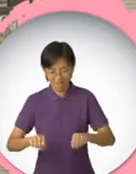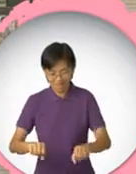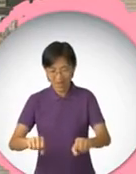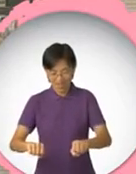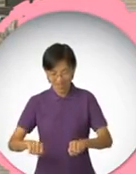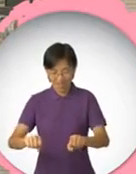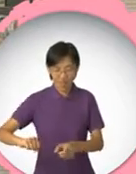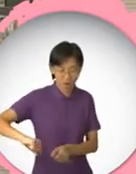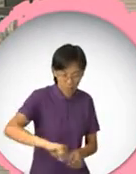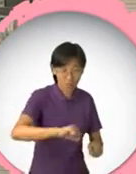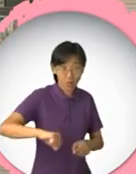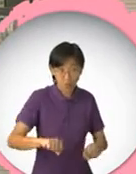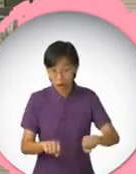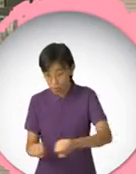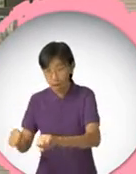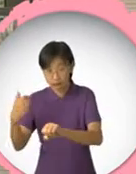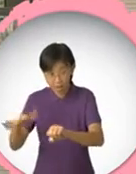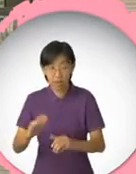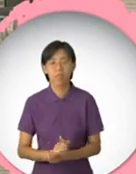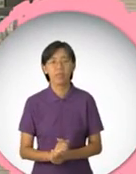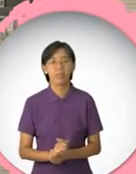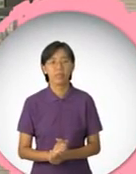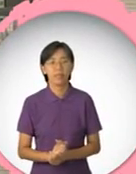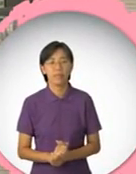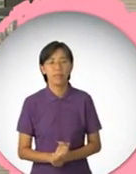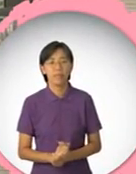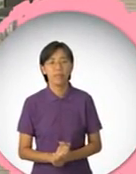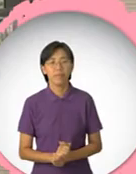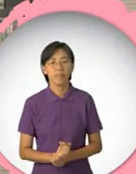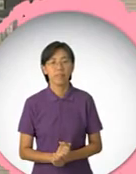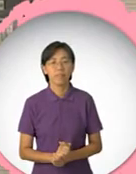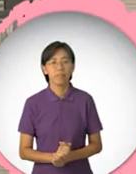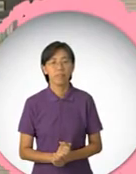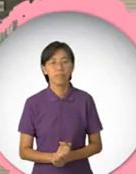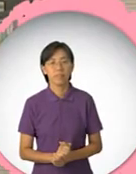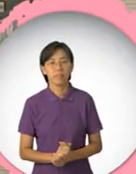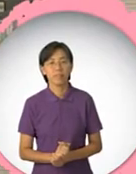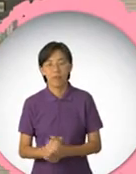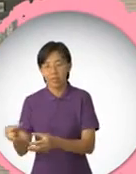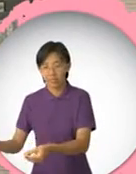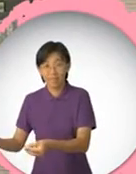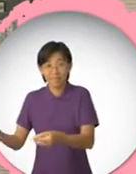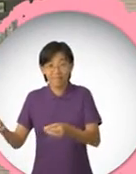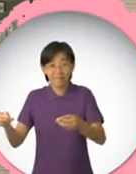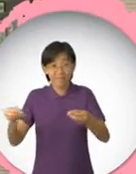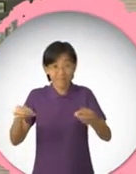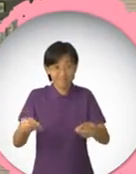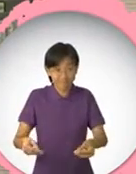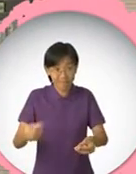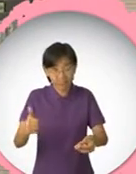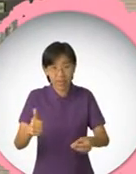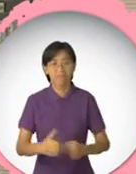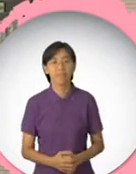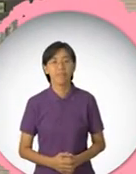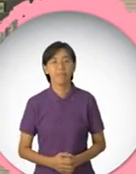ร้อย ใช่แล้วก็จะวัดขนาดของเพรสตี้มาการีนนะคะว่ามันกว้างพอที่จะห่อมิดไหม ครับ